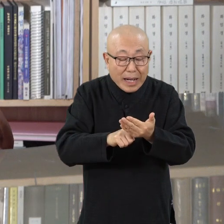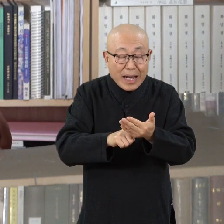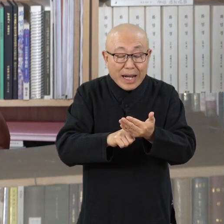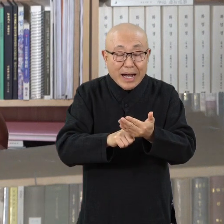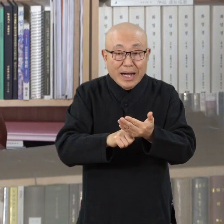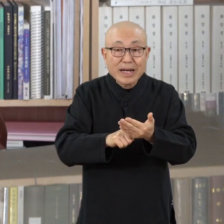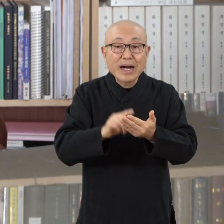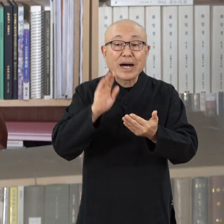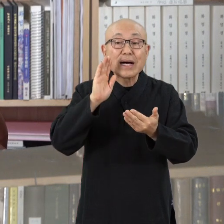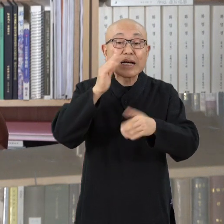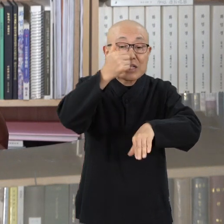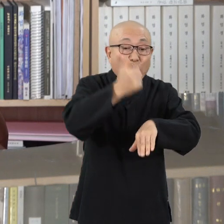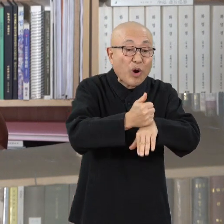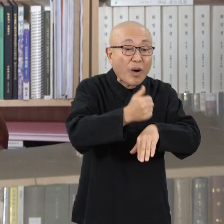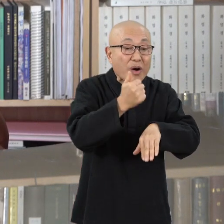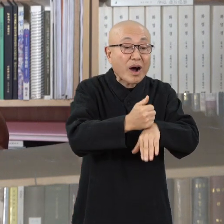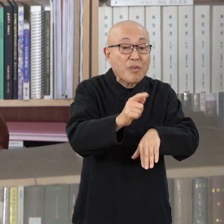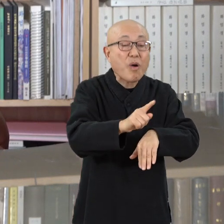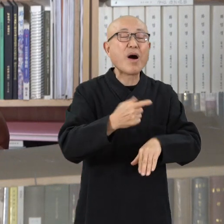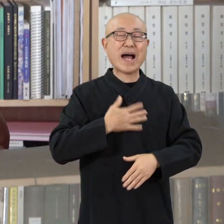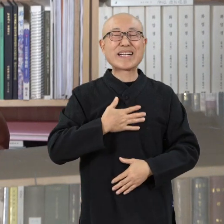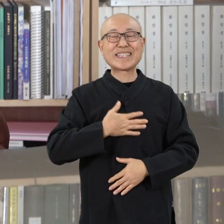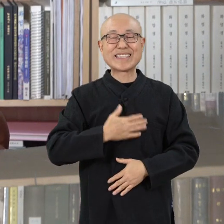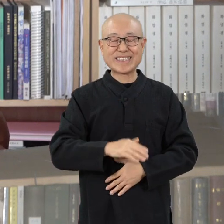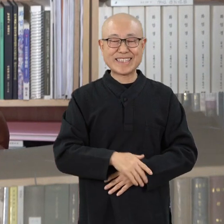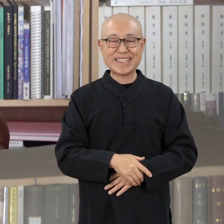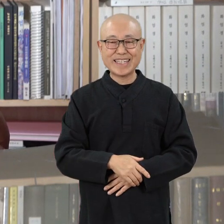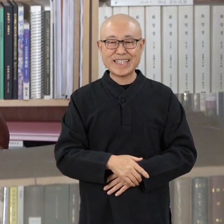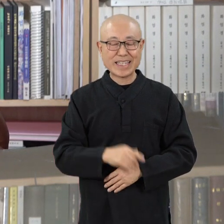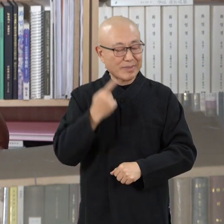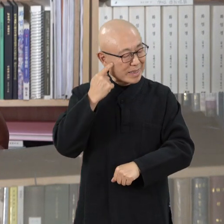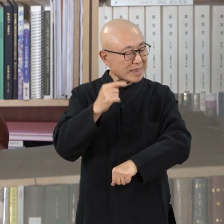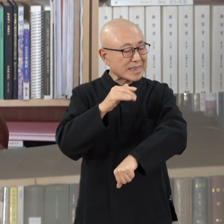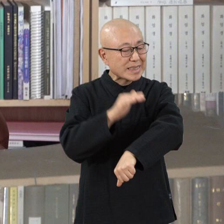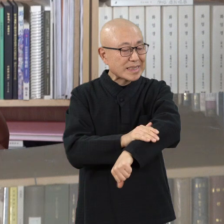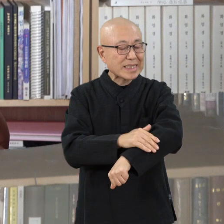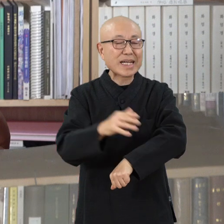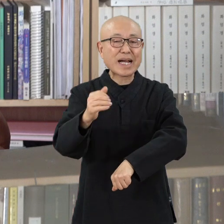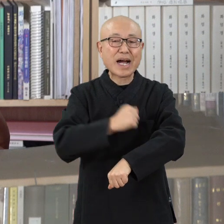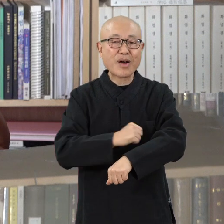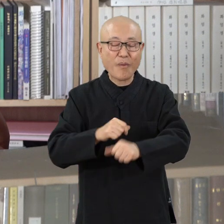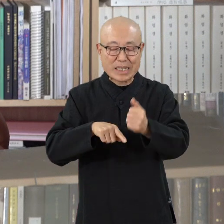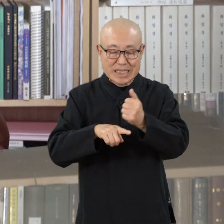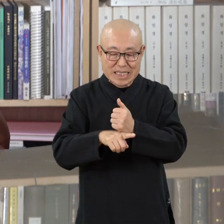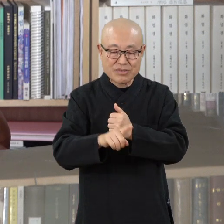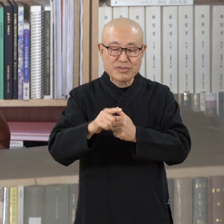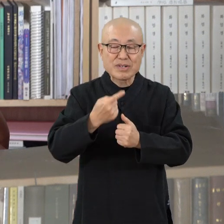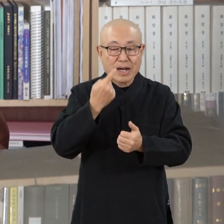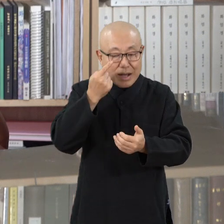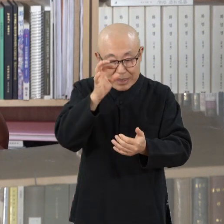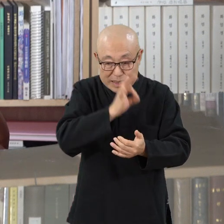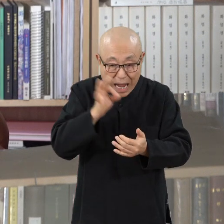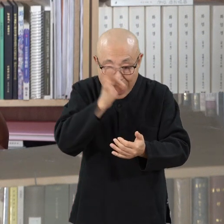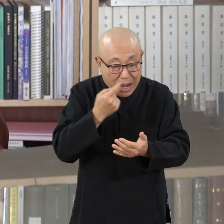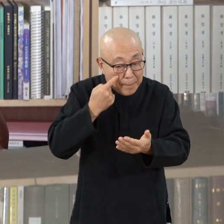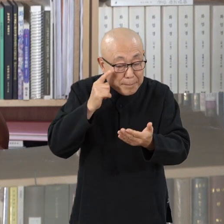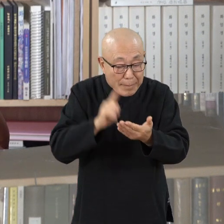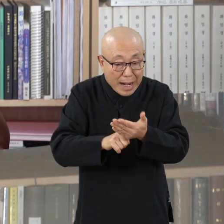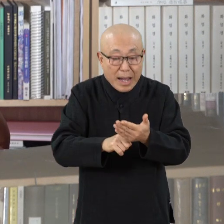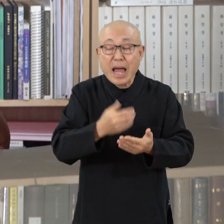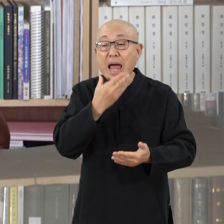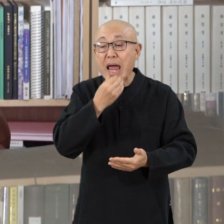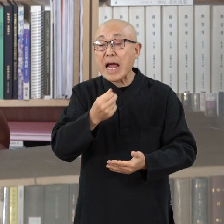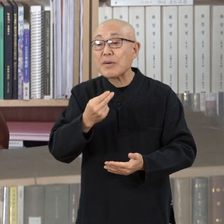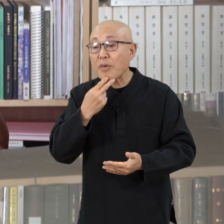우리는 결과를 이끌어낼 수가 있어요. 그래서 지혜로서 원인을 찾으면 그것이 행복이든